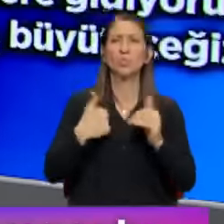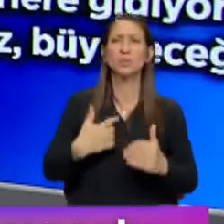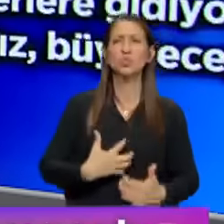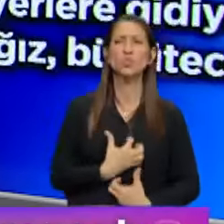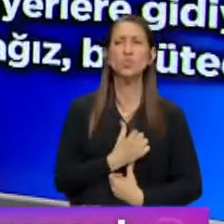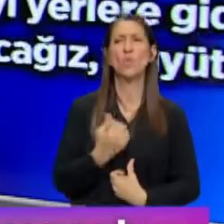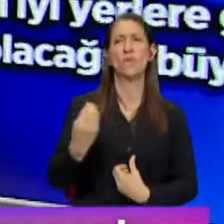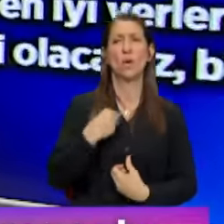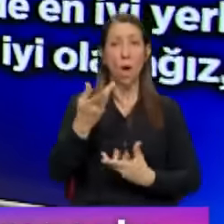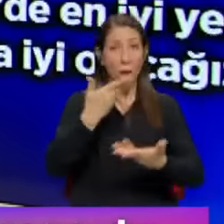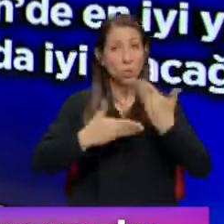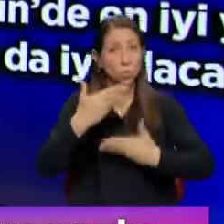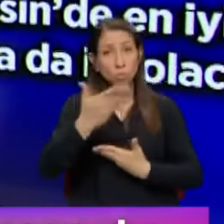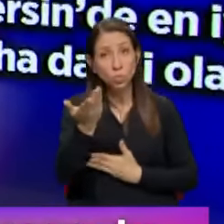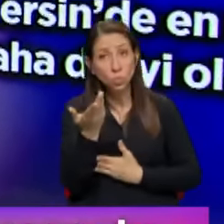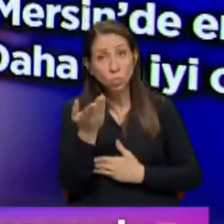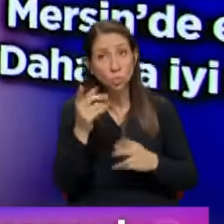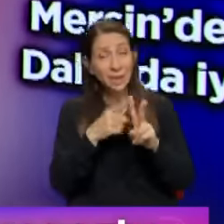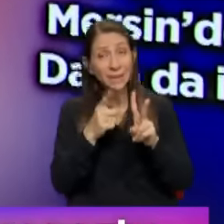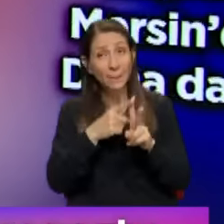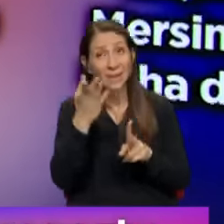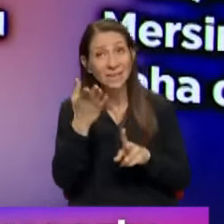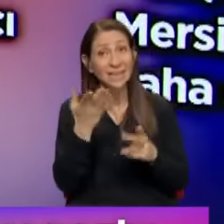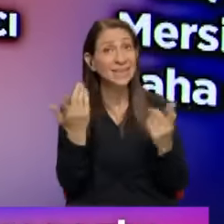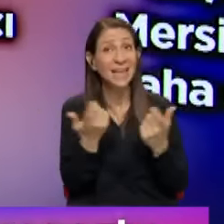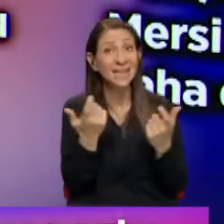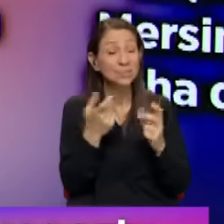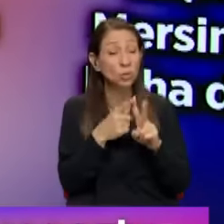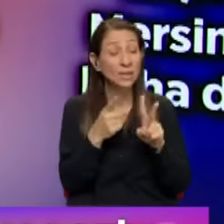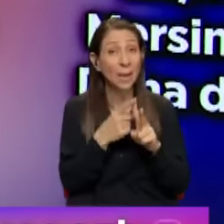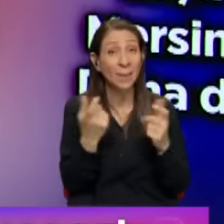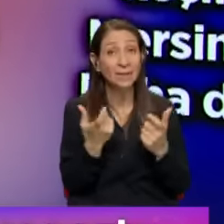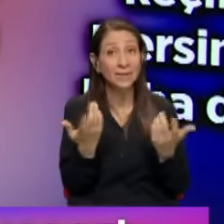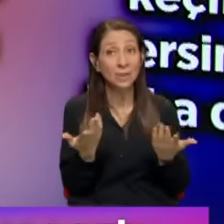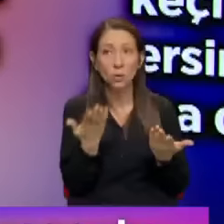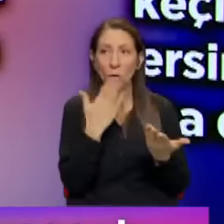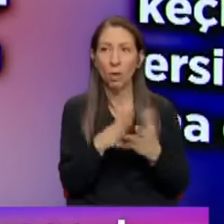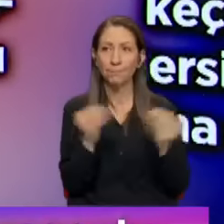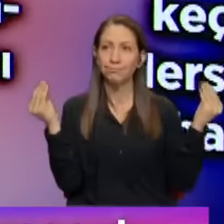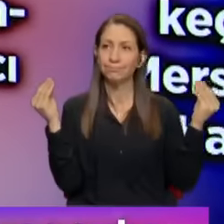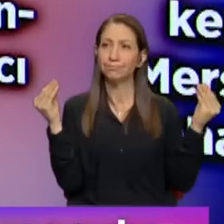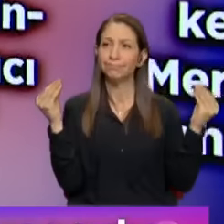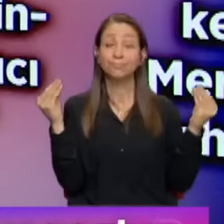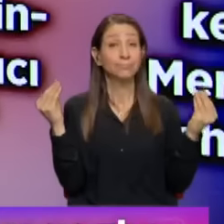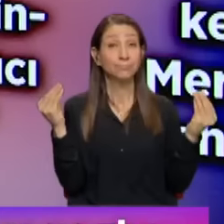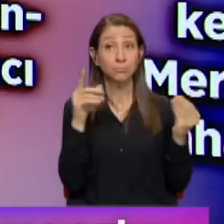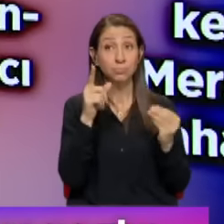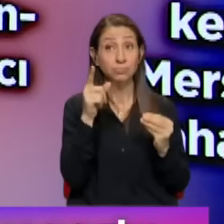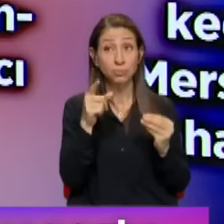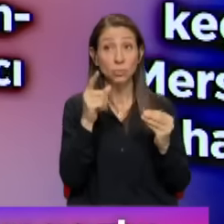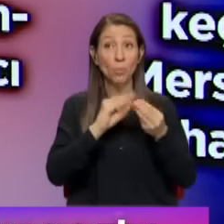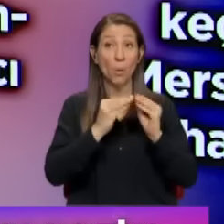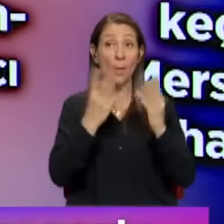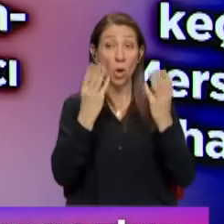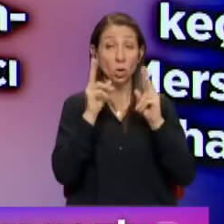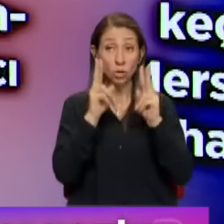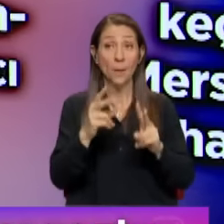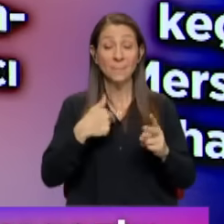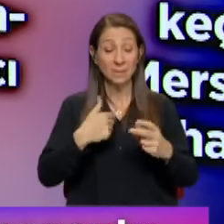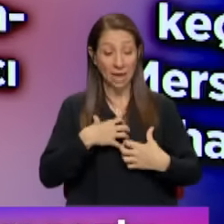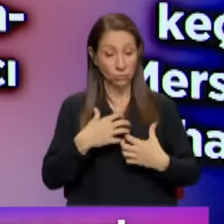o üzgünlüğü anlatıyordunuz. Nurettin Nebati. Nerede Nurettin Nebati? Yok ortalarda. Bunu sorun olarak görüyoruz.